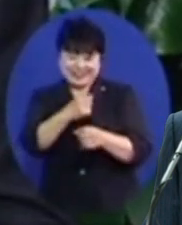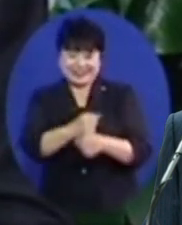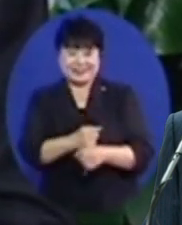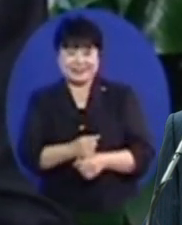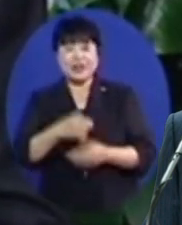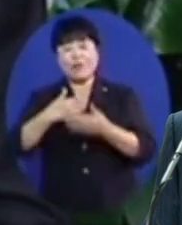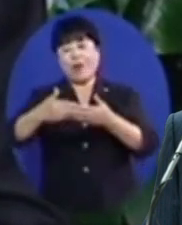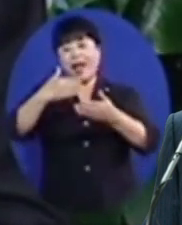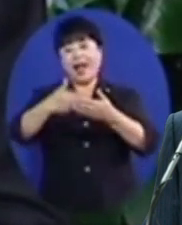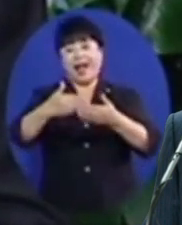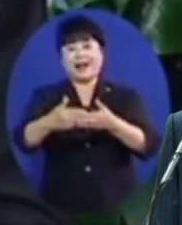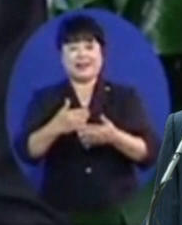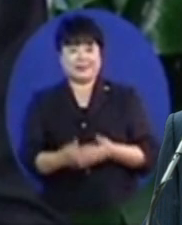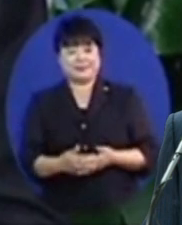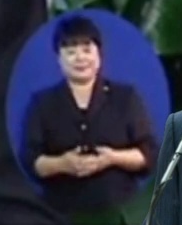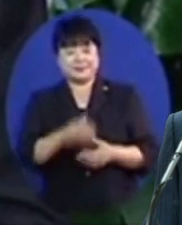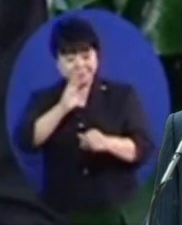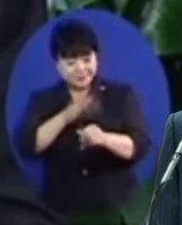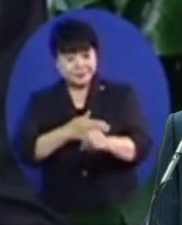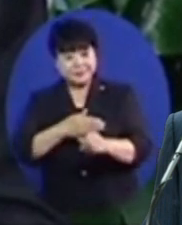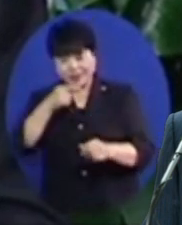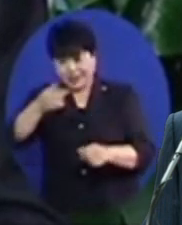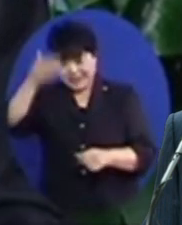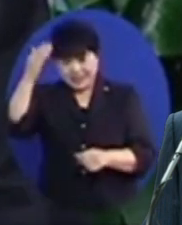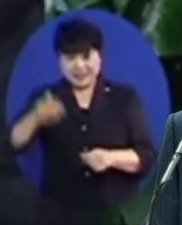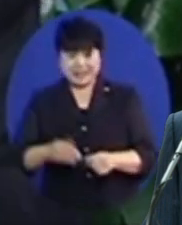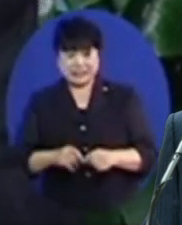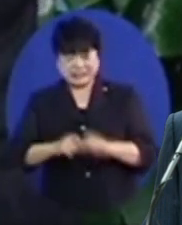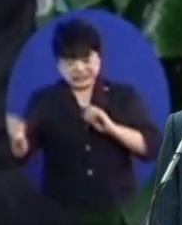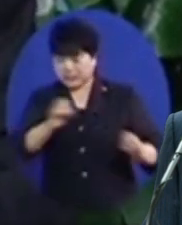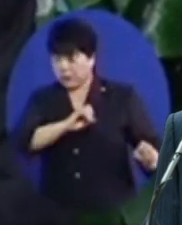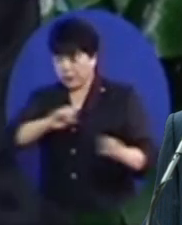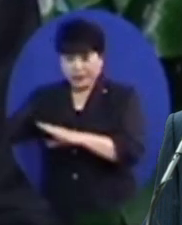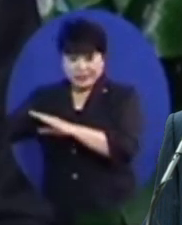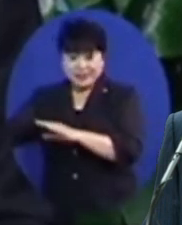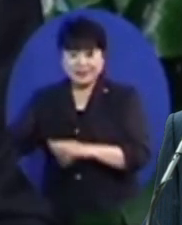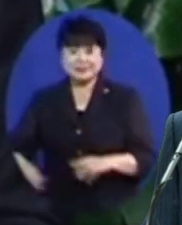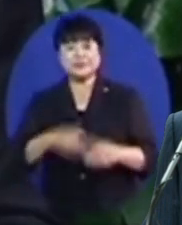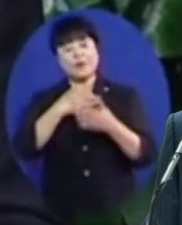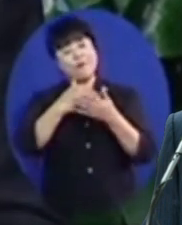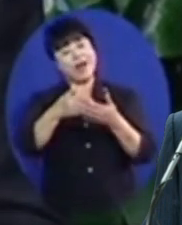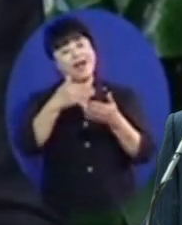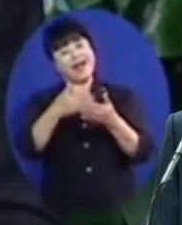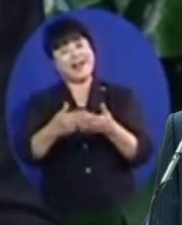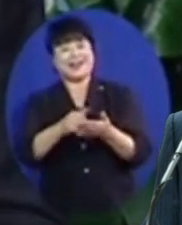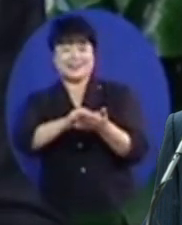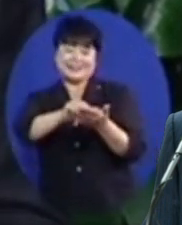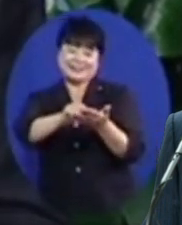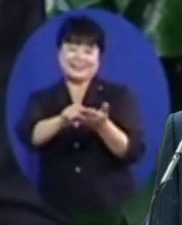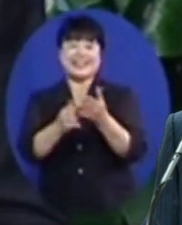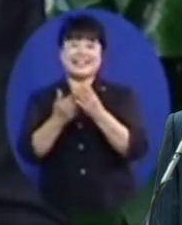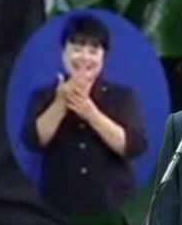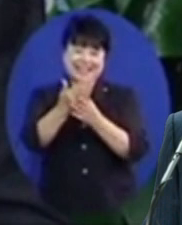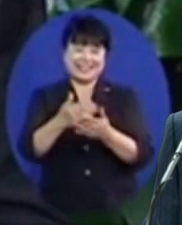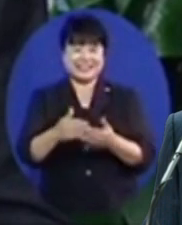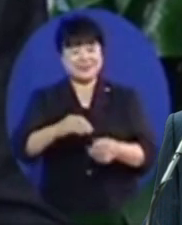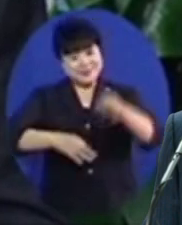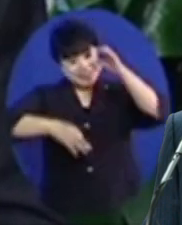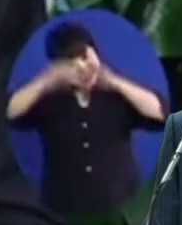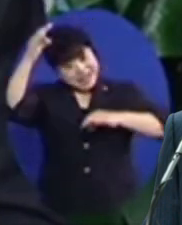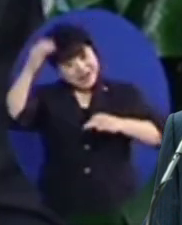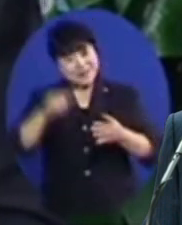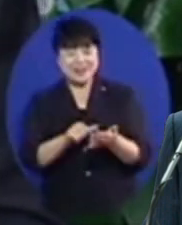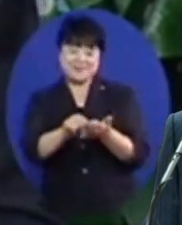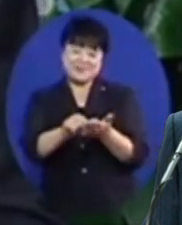화가가 그림을 그리다가 잘못하면 옛날에는 그 전체 그림을 찢어버려야 되는데 지우개가 생겨난 다음 그림을 그리다가 잘못되면